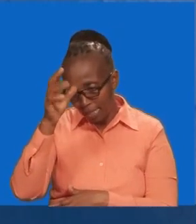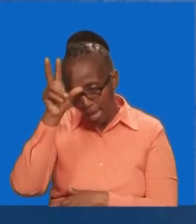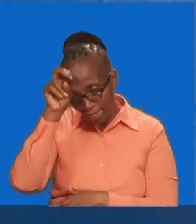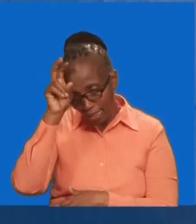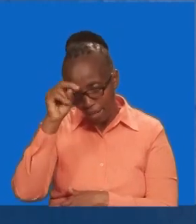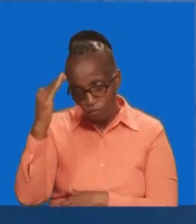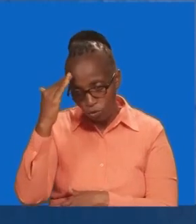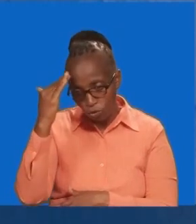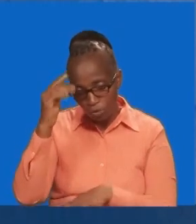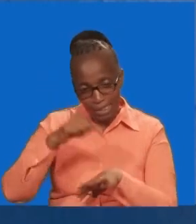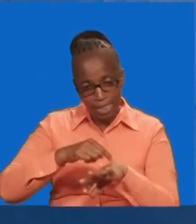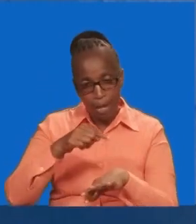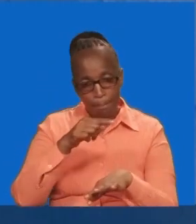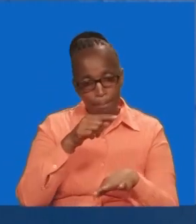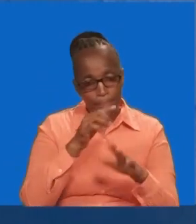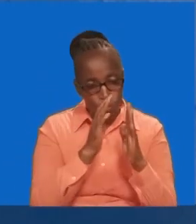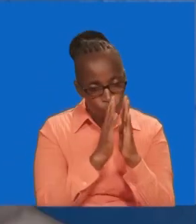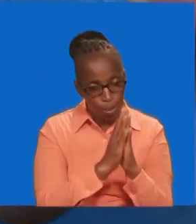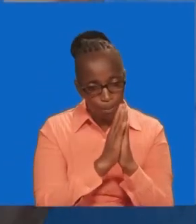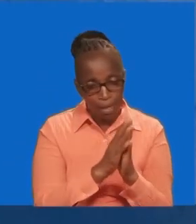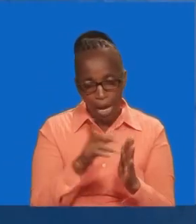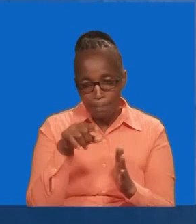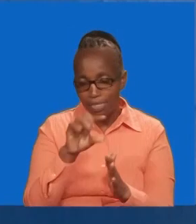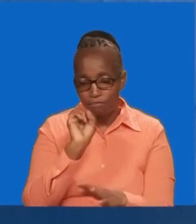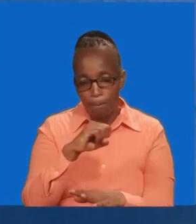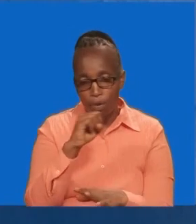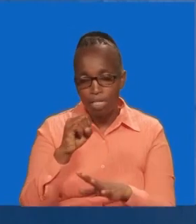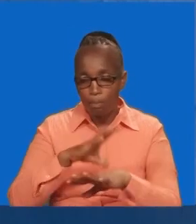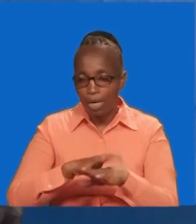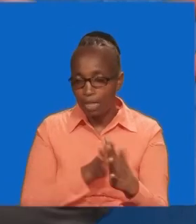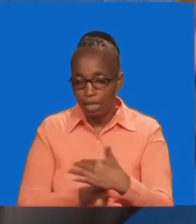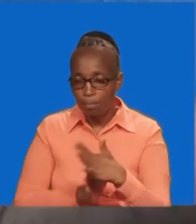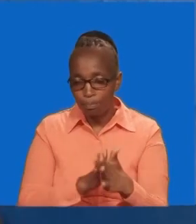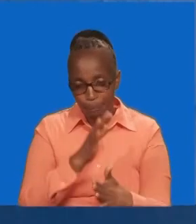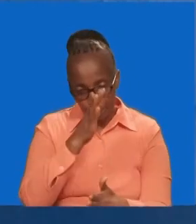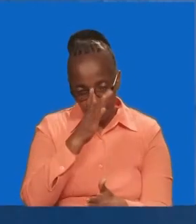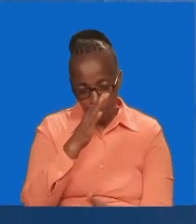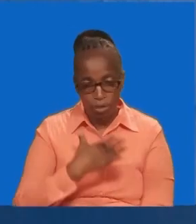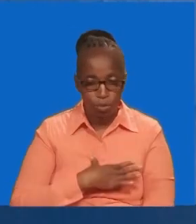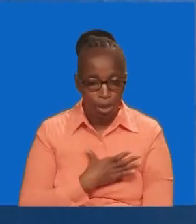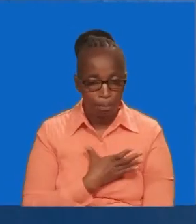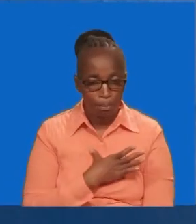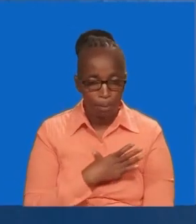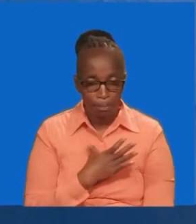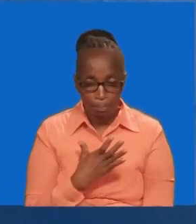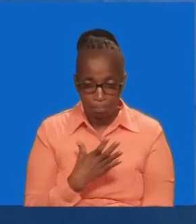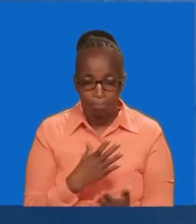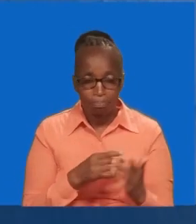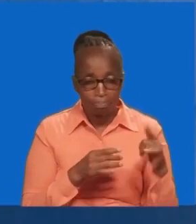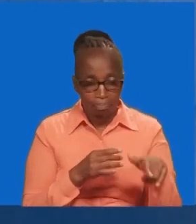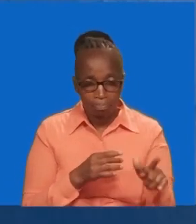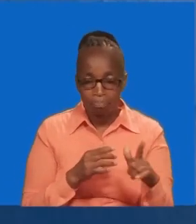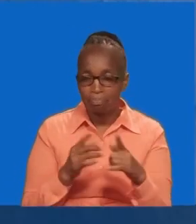tukiomba hatapata nafasi ya kudanganya watu, maana hiyo ndiyo kazi yake. Kwa